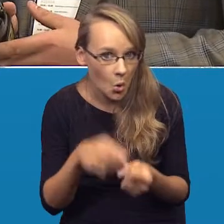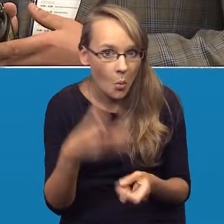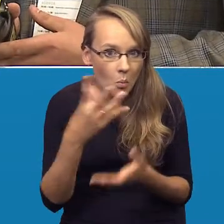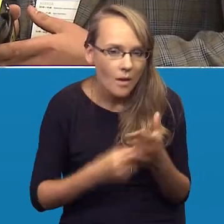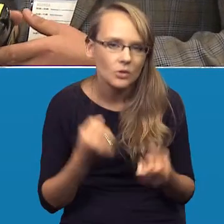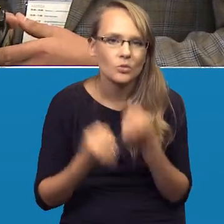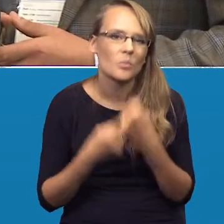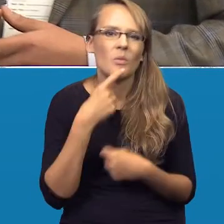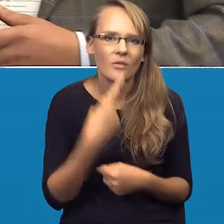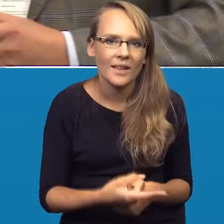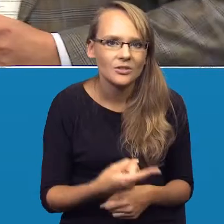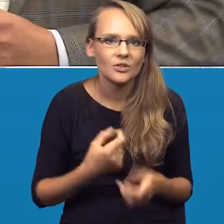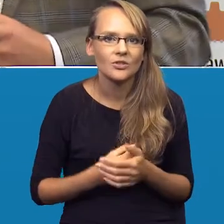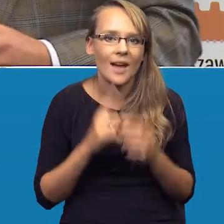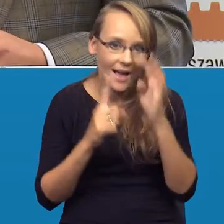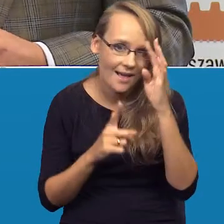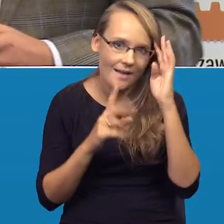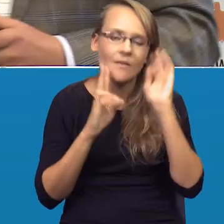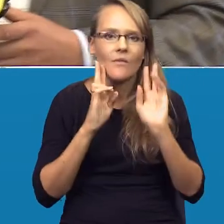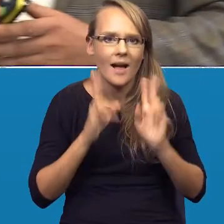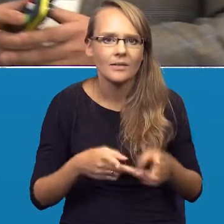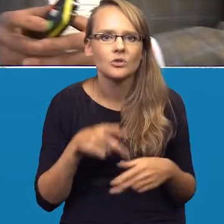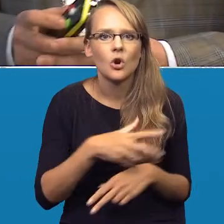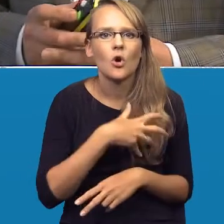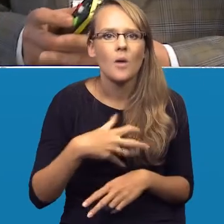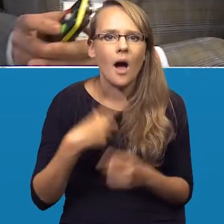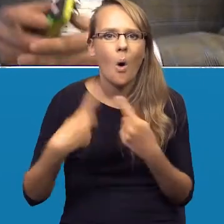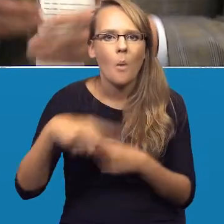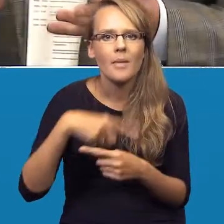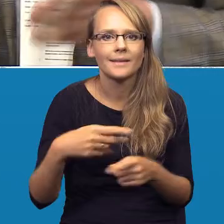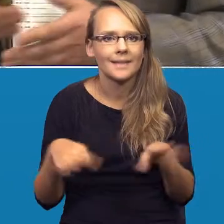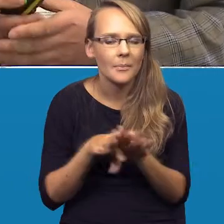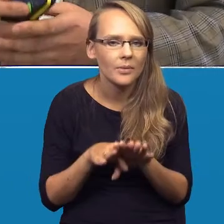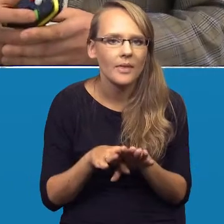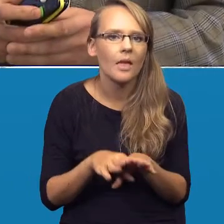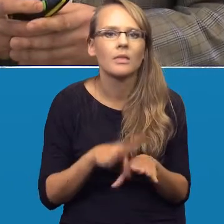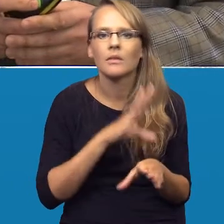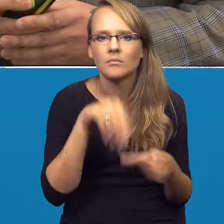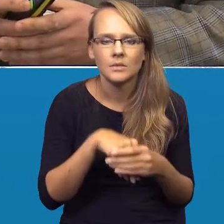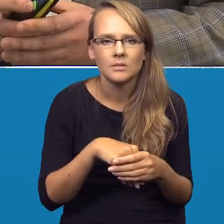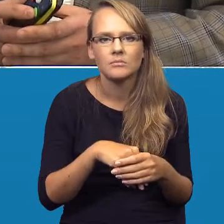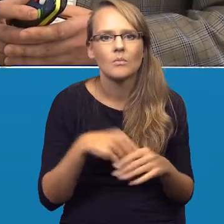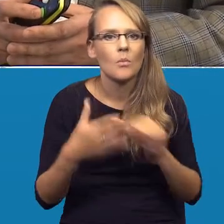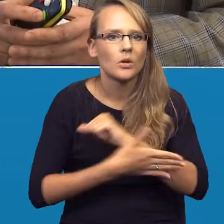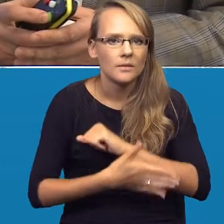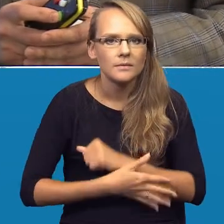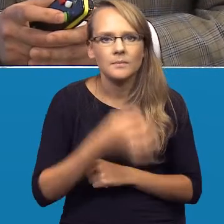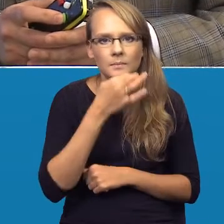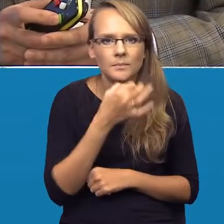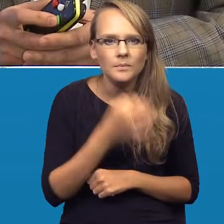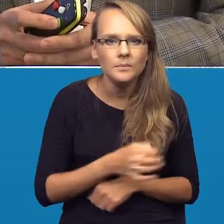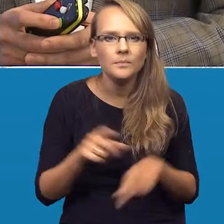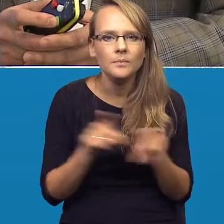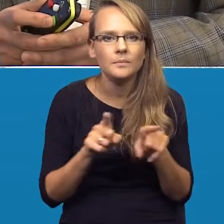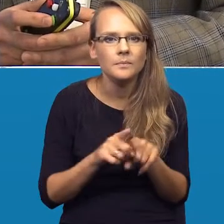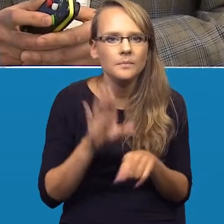trudno mi powiedzieć, natomiast faktycznie gospodarka obiegu zamkniętego oprócz takich podstawowych jakby pytań ma